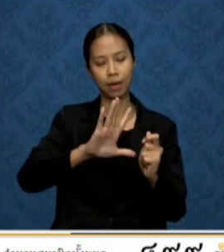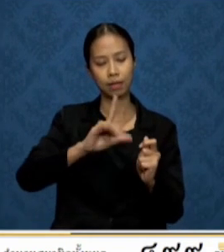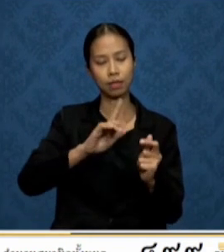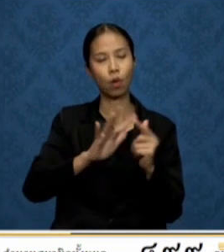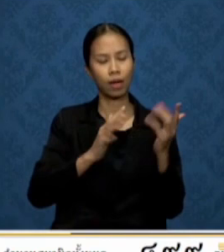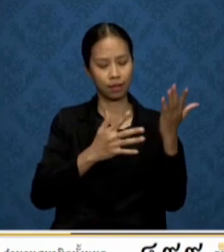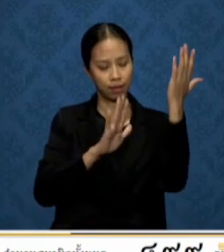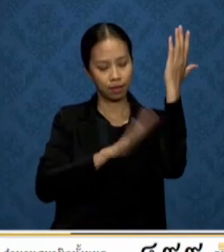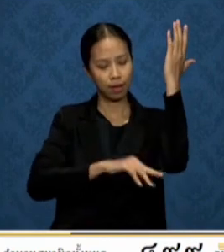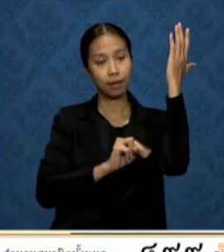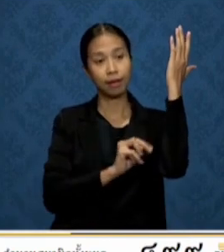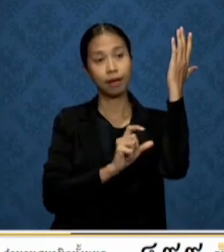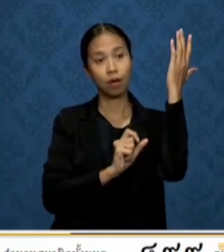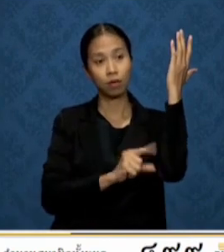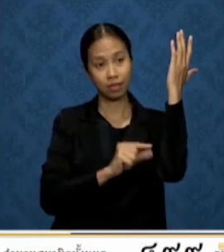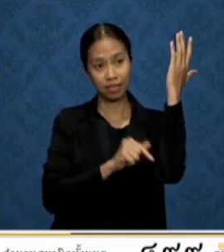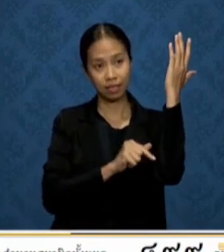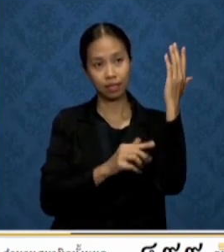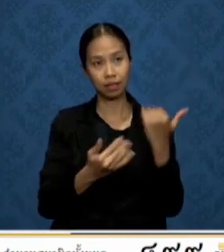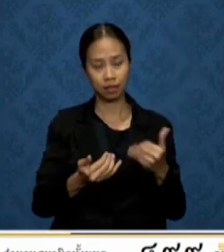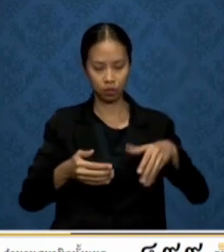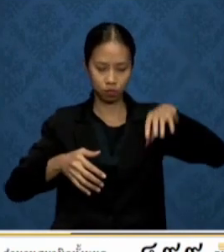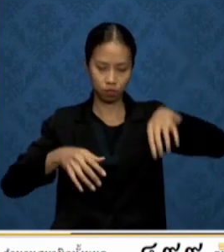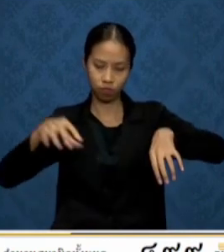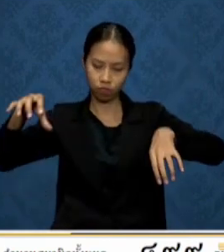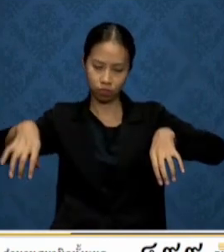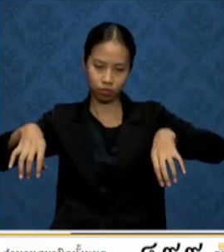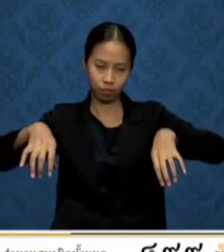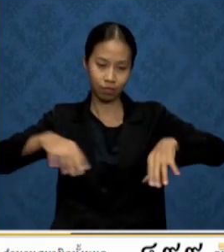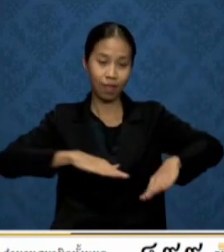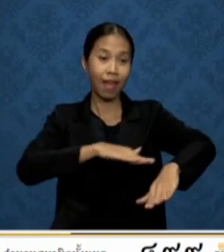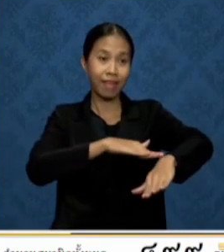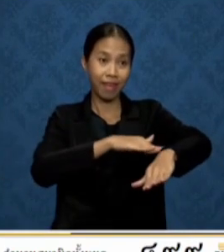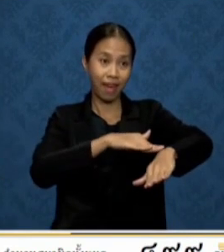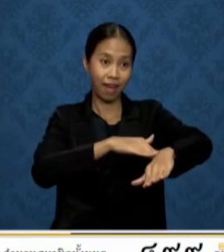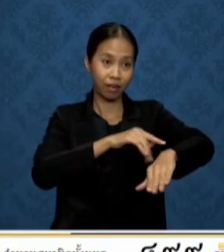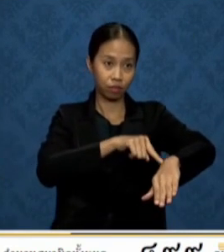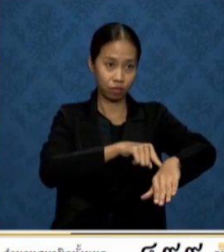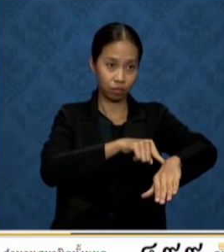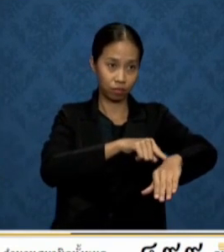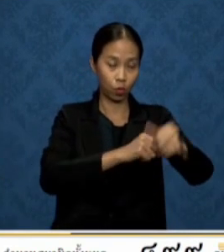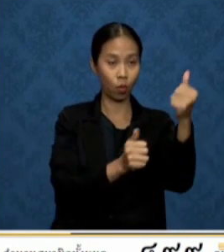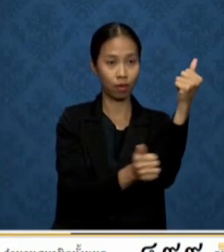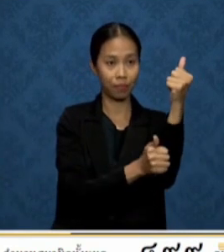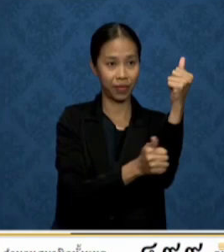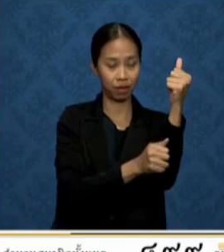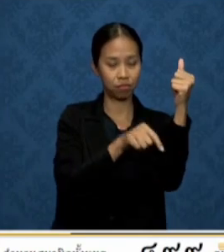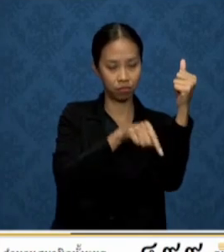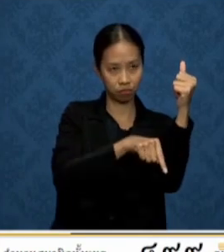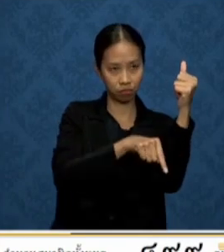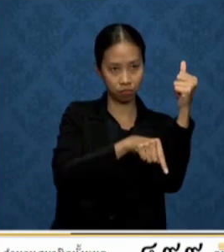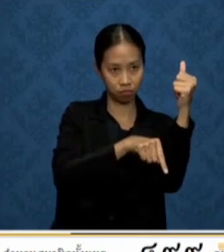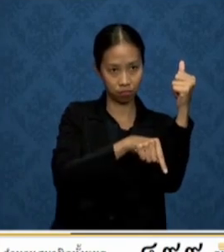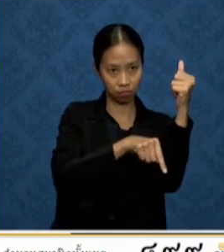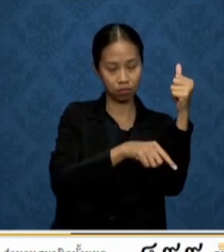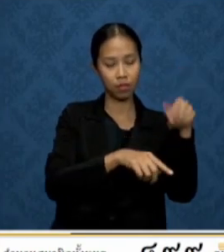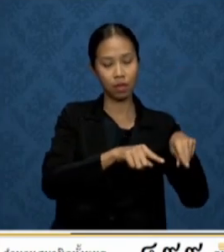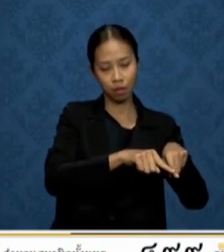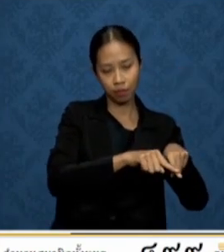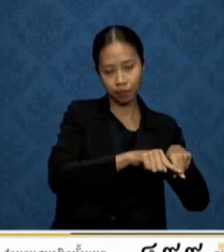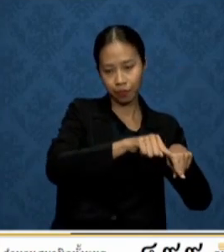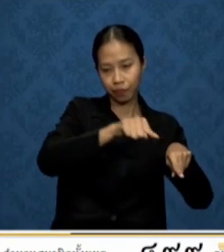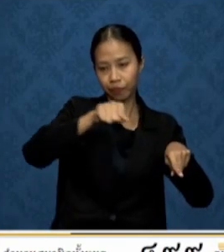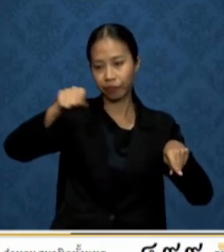ัวตรคอนสีธรพราชจากช่วง 3 แยกที่ทำการ กำนนบุยอดทานิรัฐกำนันตำบนท่าเสม็ด